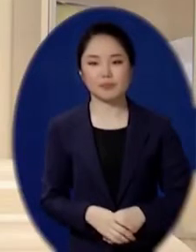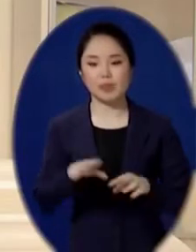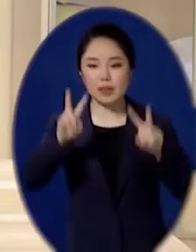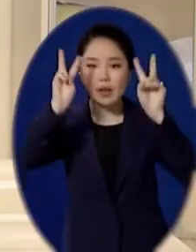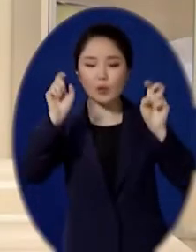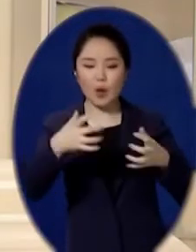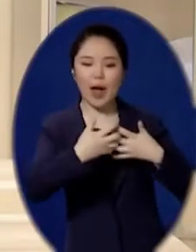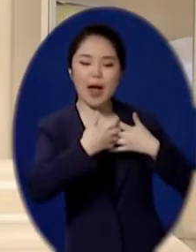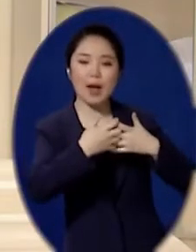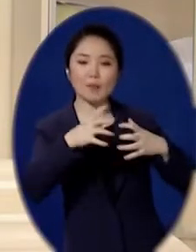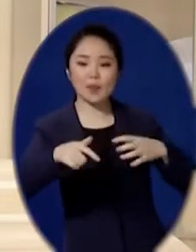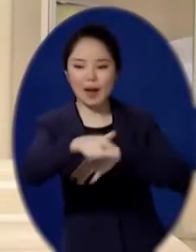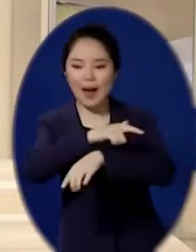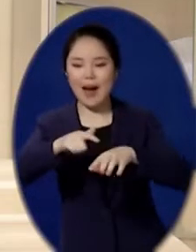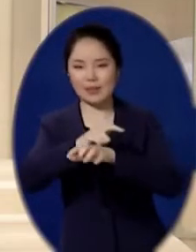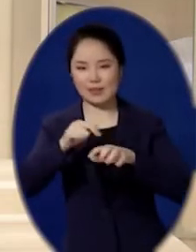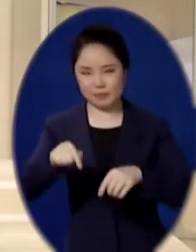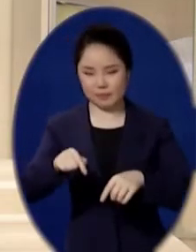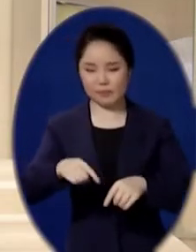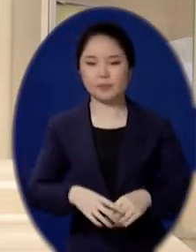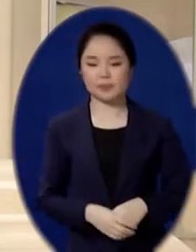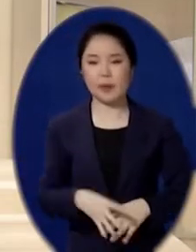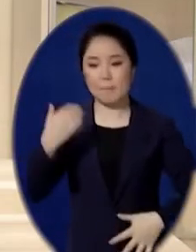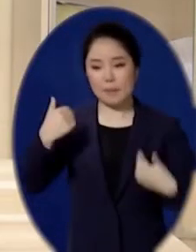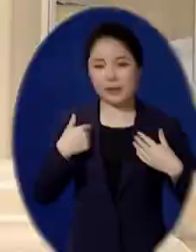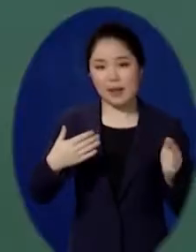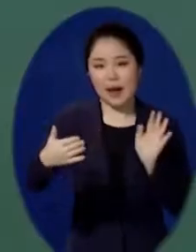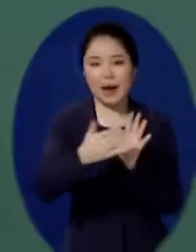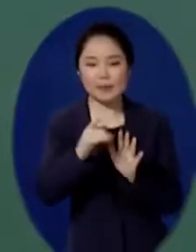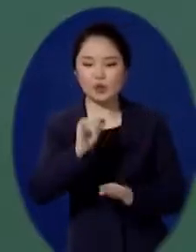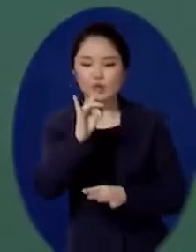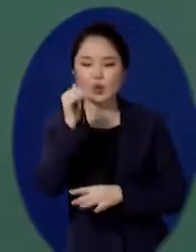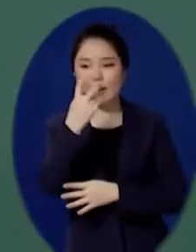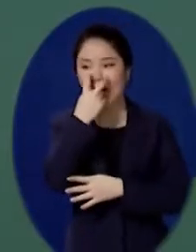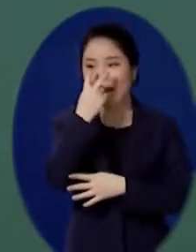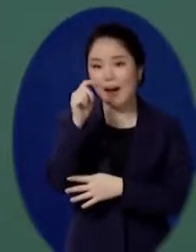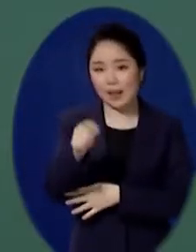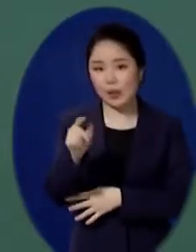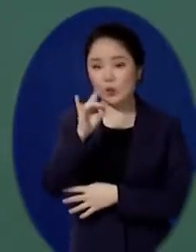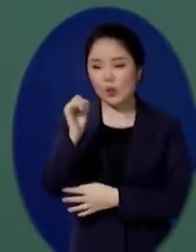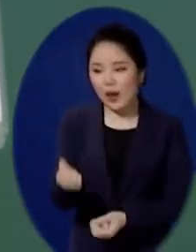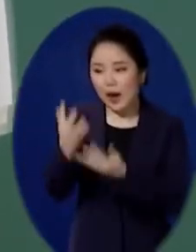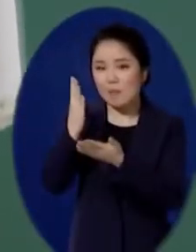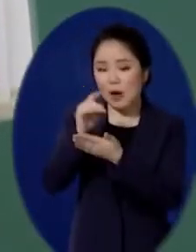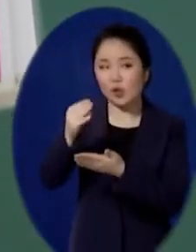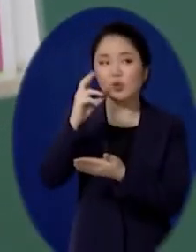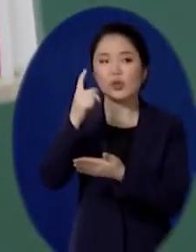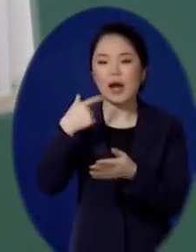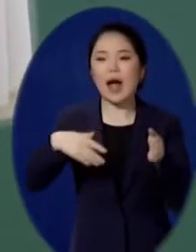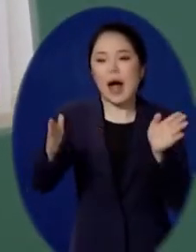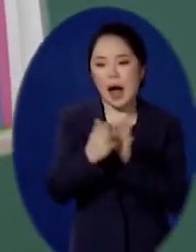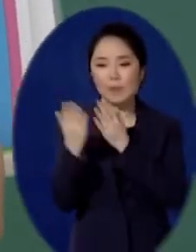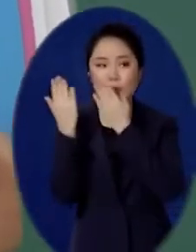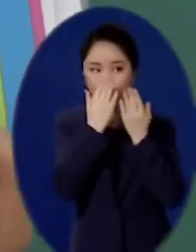Амтны хүрээлэн. За багштайгаа хамтраад зургийг ажиглаад зурагт гарч байгаа шүлгийг хамт